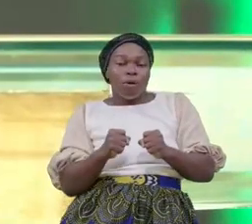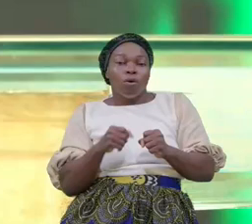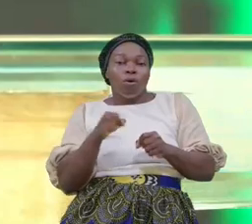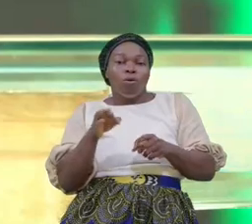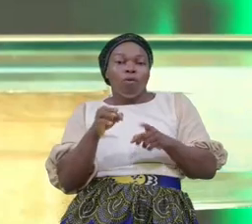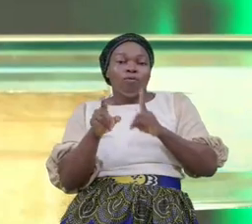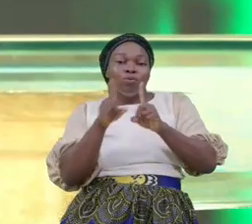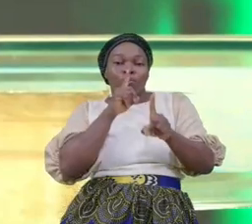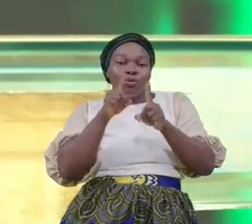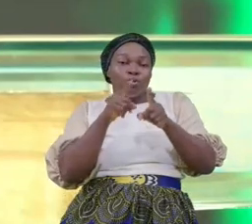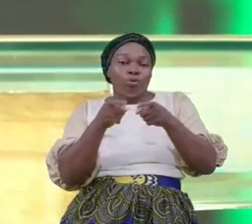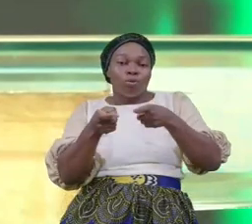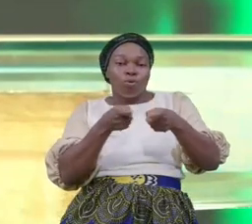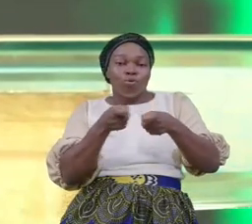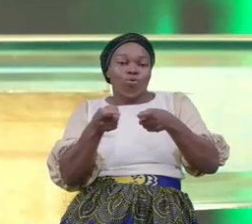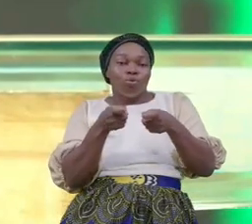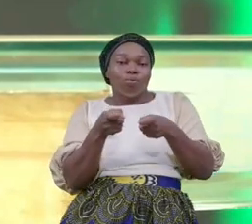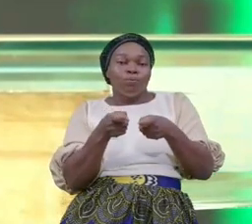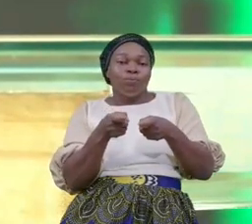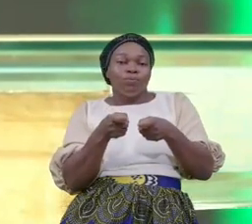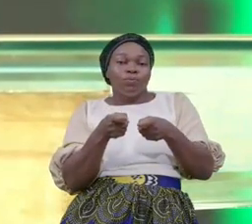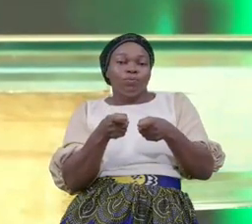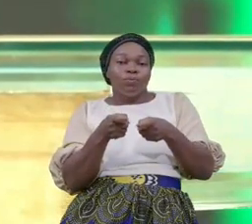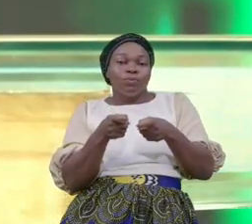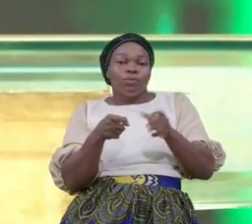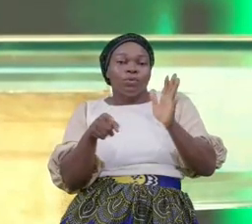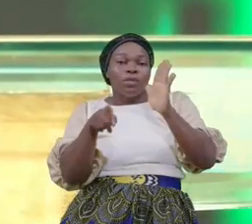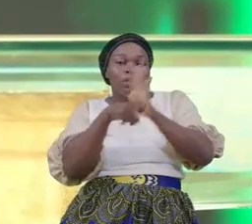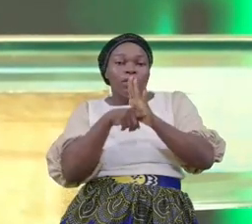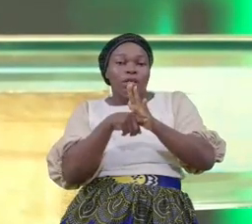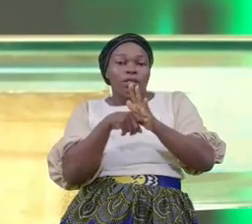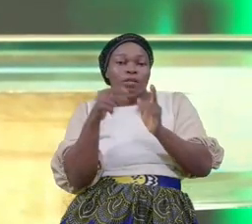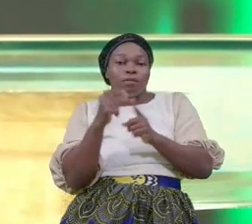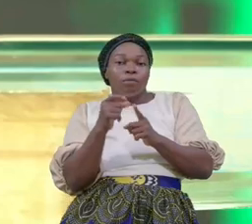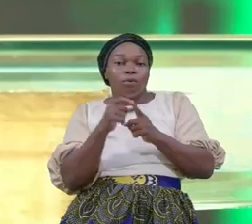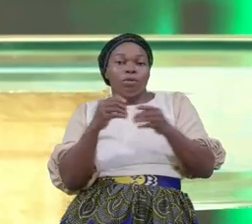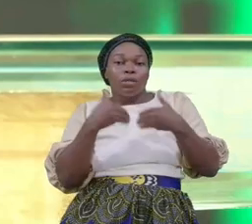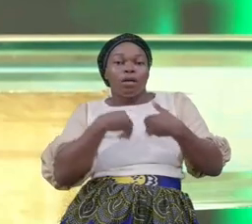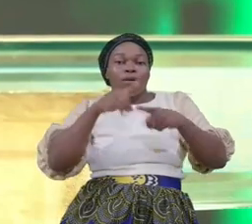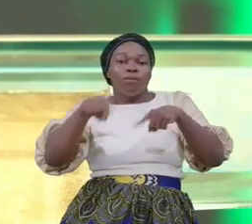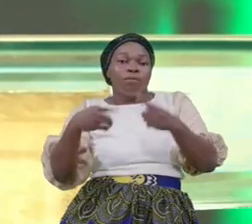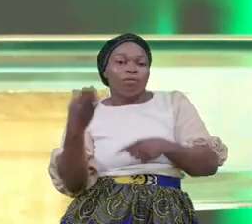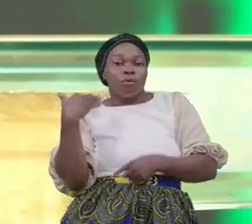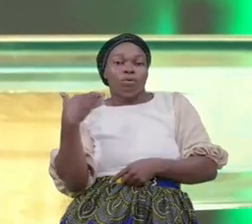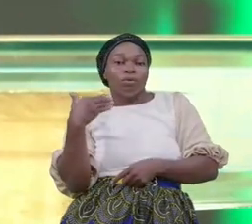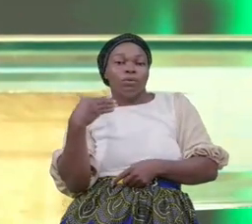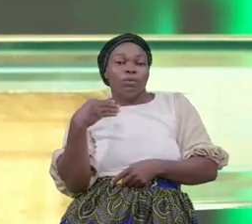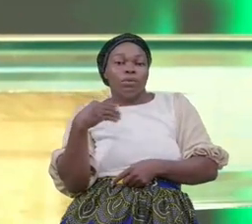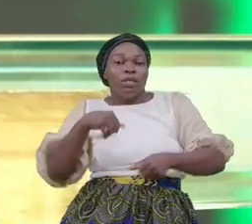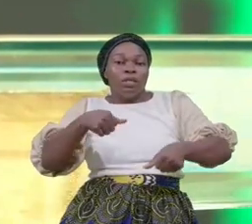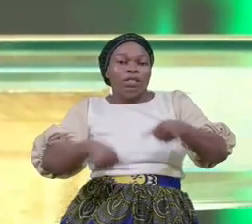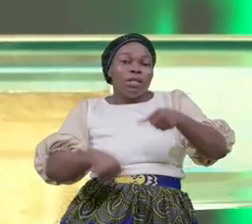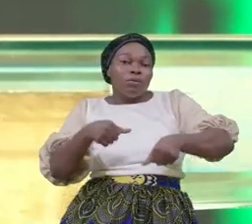du contrôle de la parole. Les paroles négatives sont ôtées. Les paroles de